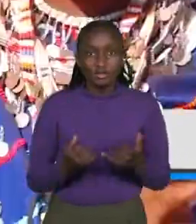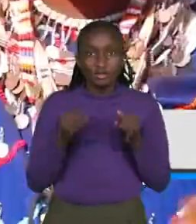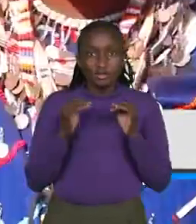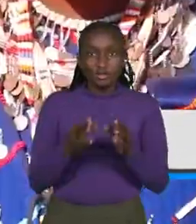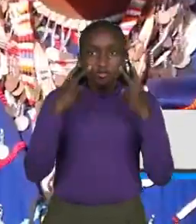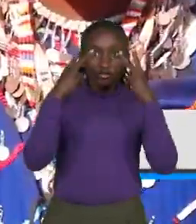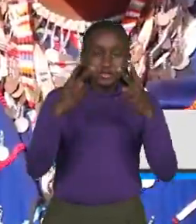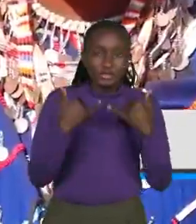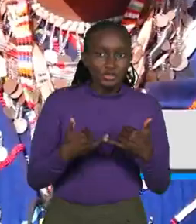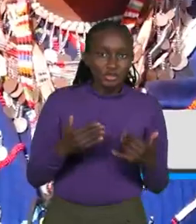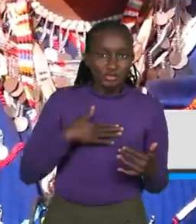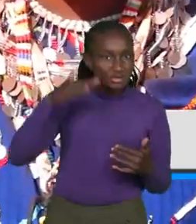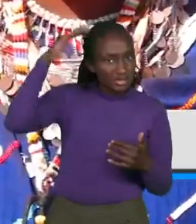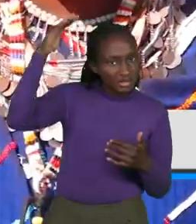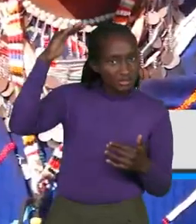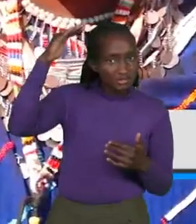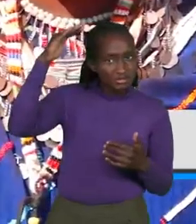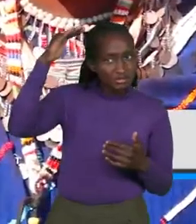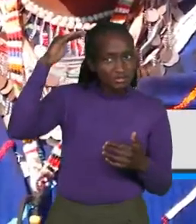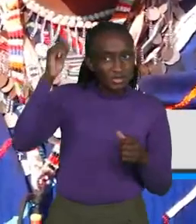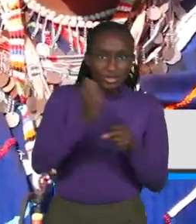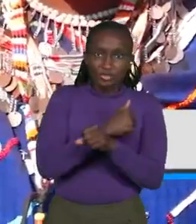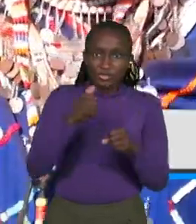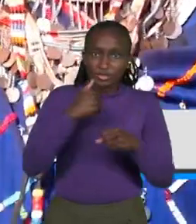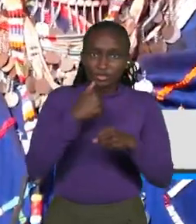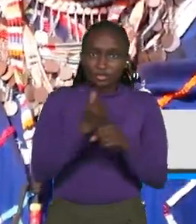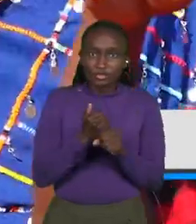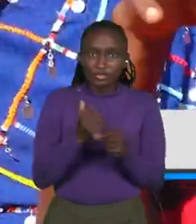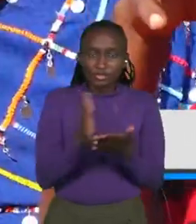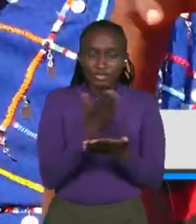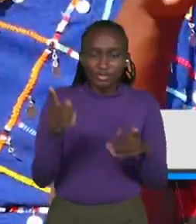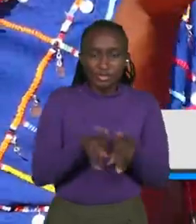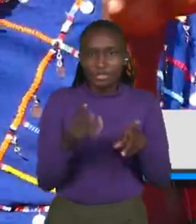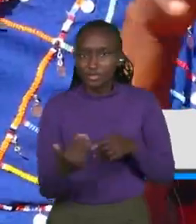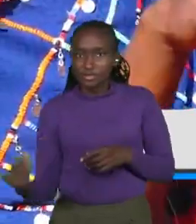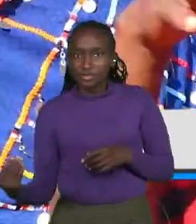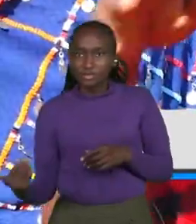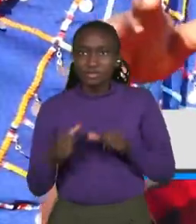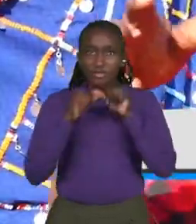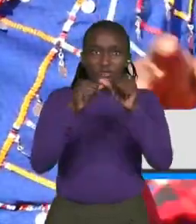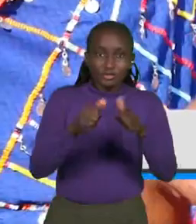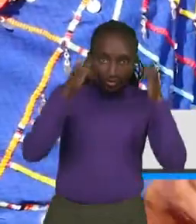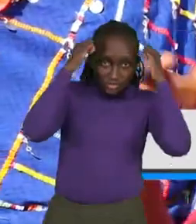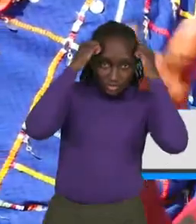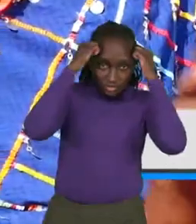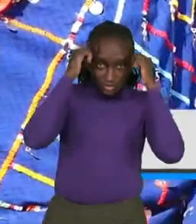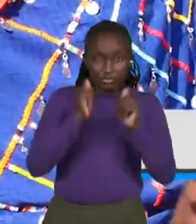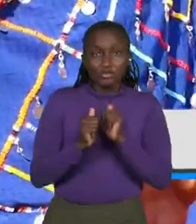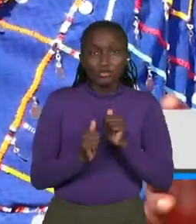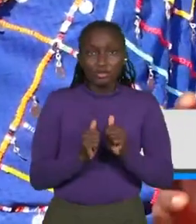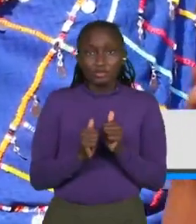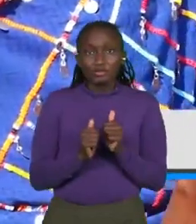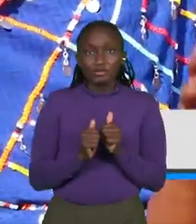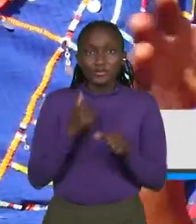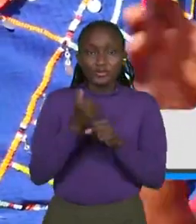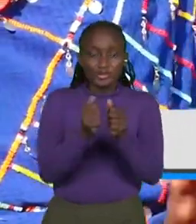huyu mtu mzima, mtu kama mimi mtu mzima. So siwezi fanya kitu ya kitoto. Ni maendeleo ya masomo ama maendeleo hizi ambao ulikuwa